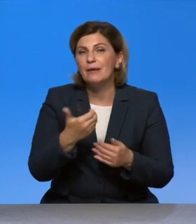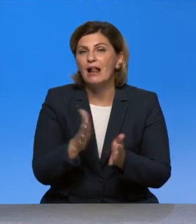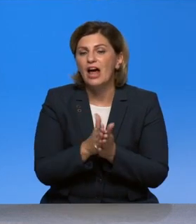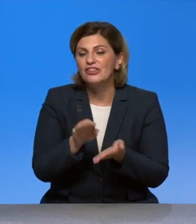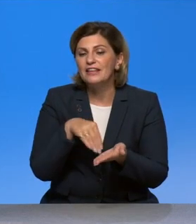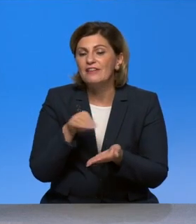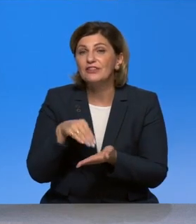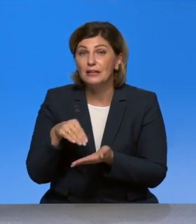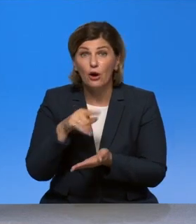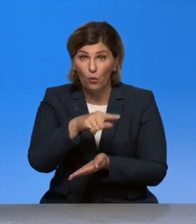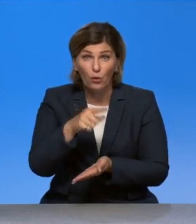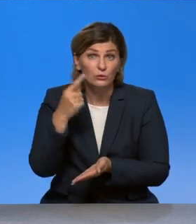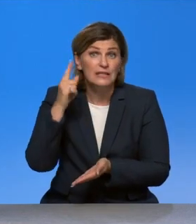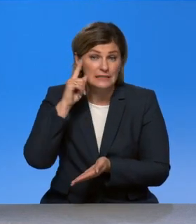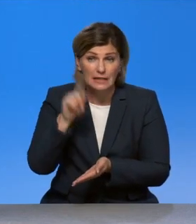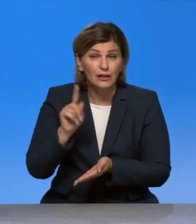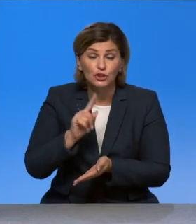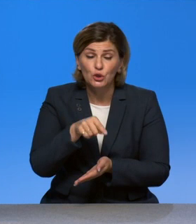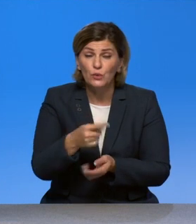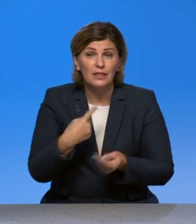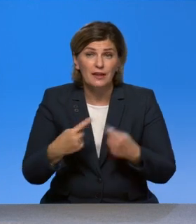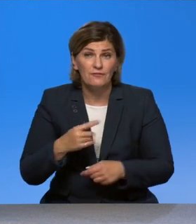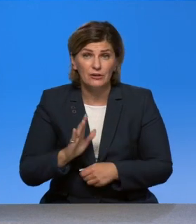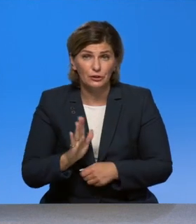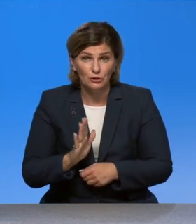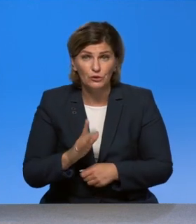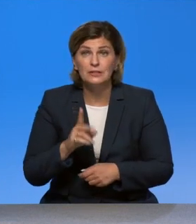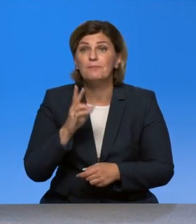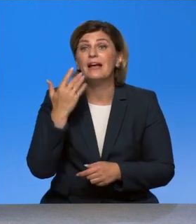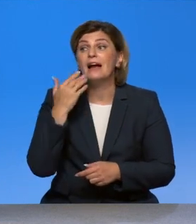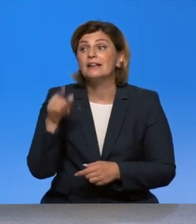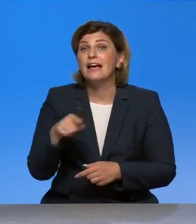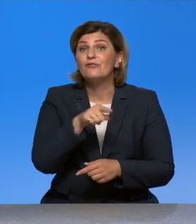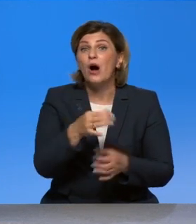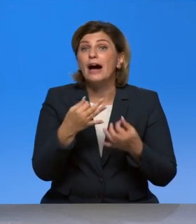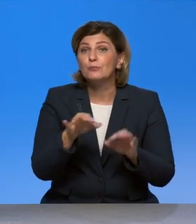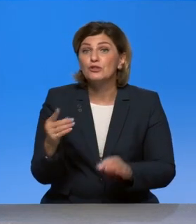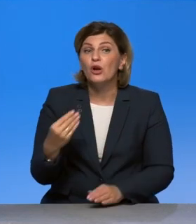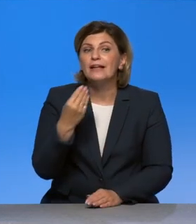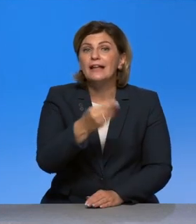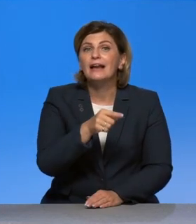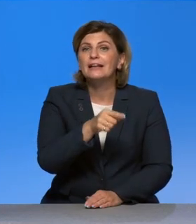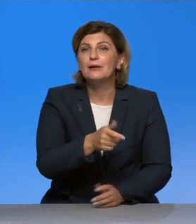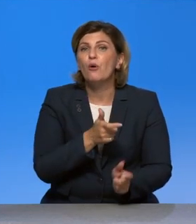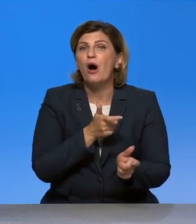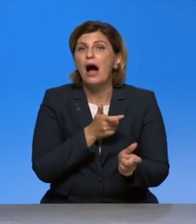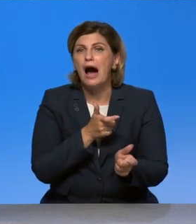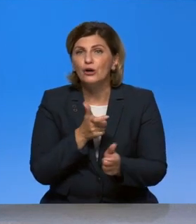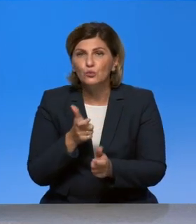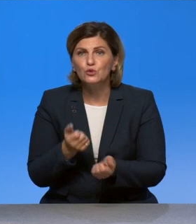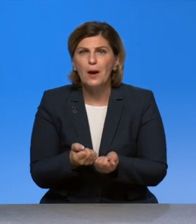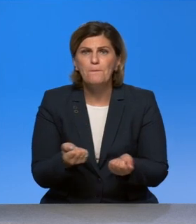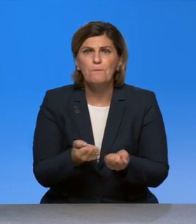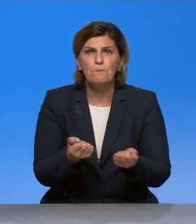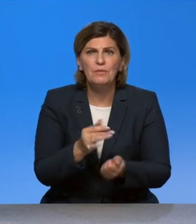И моряки, когда его отпускали, дали ему оружие, дали ему даже мины. Он не взял для общения с папуасами во время первой